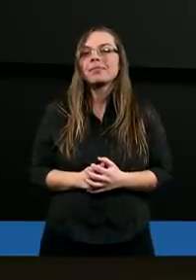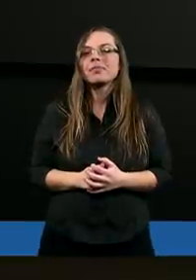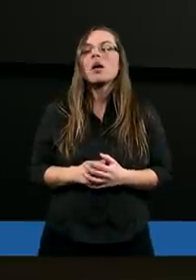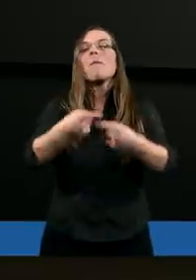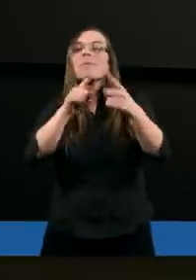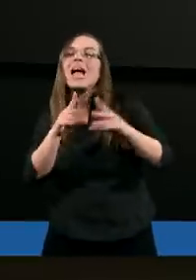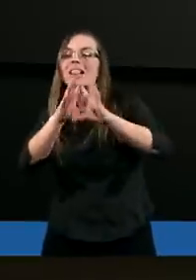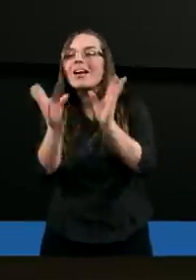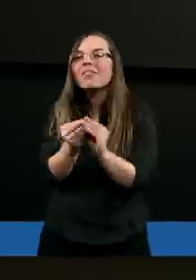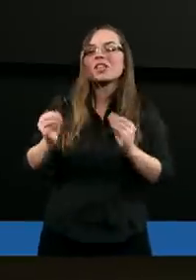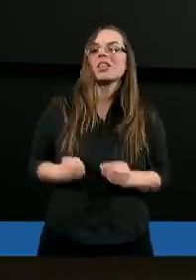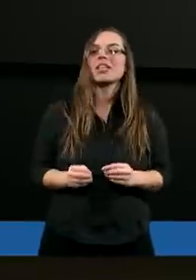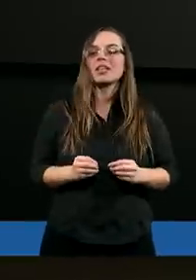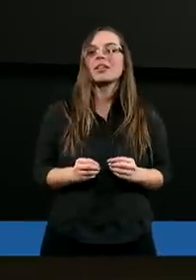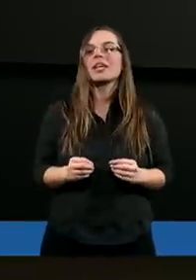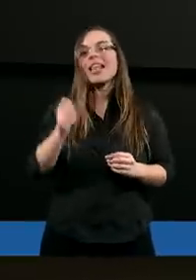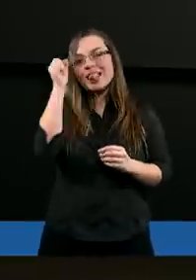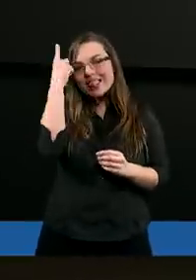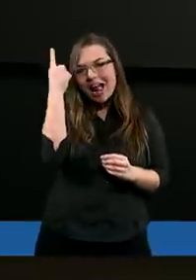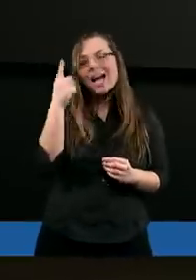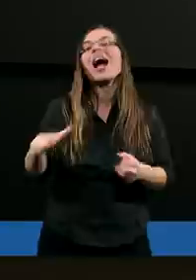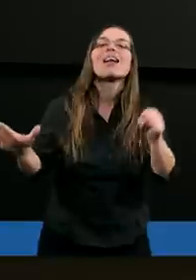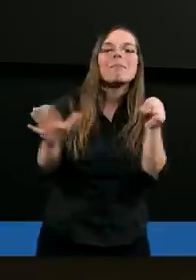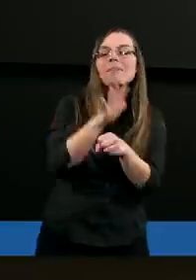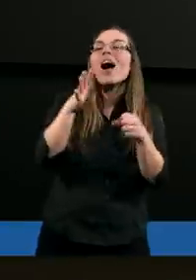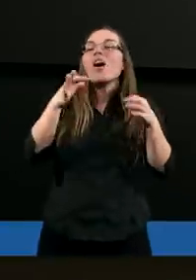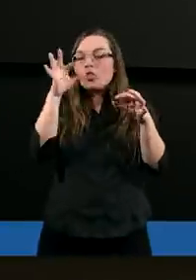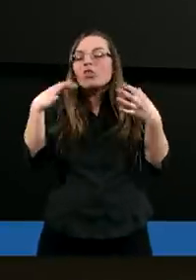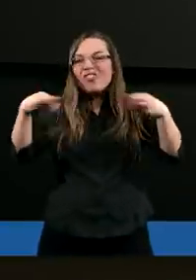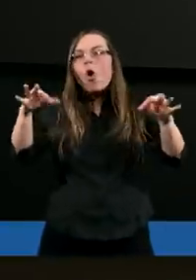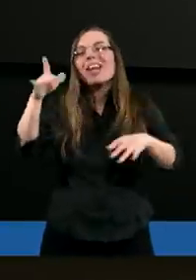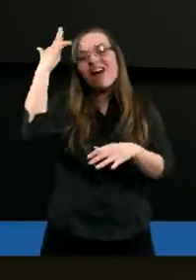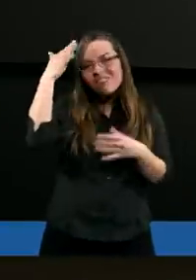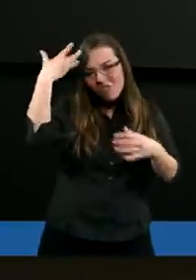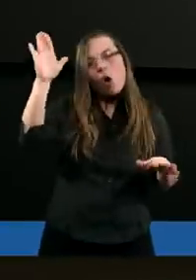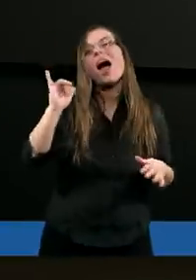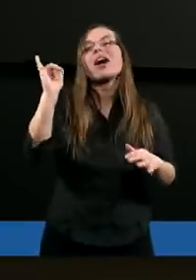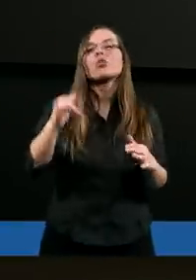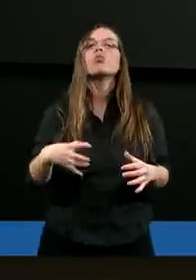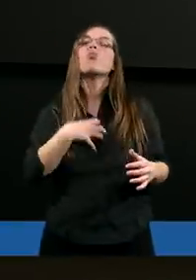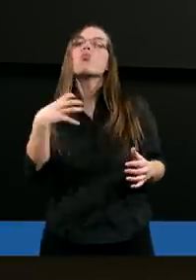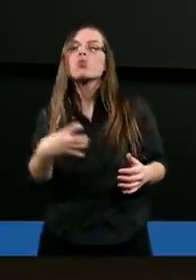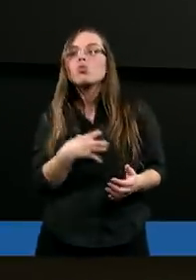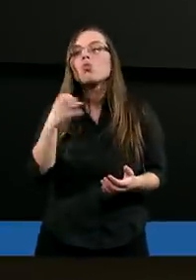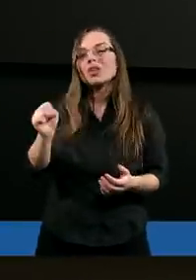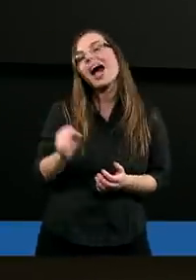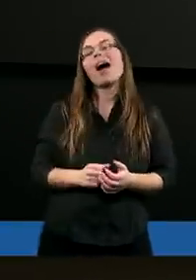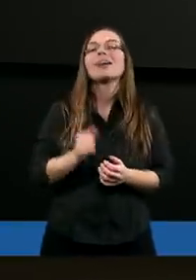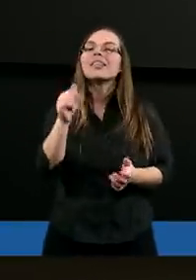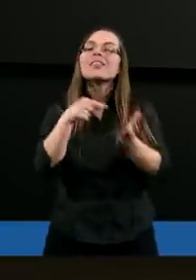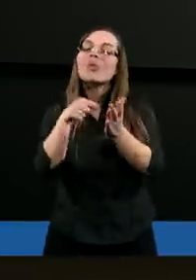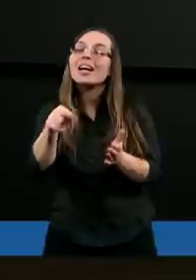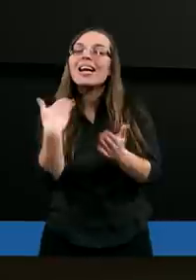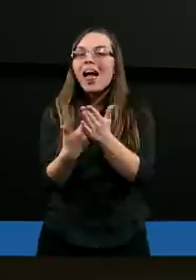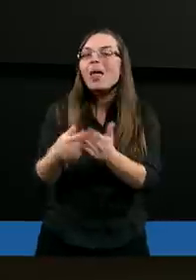przede wszystkim inteligencja, wolna wola, oczywiście i uczucia. O tym wiemy. I dlatego